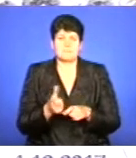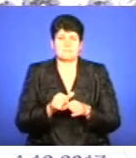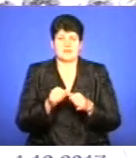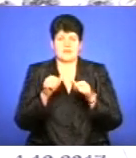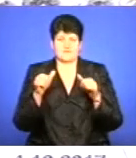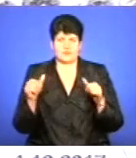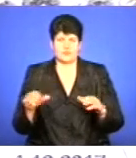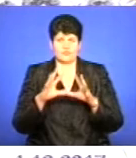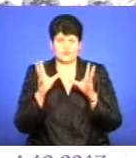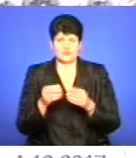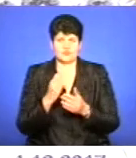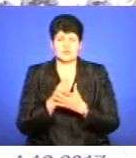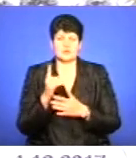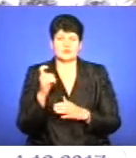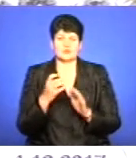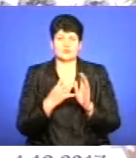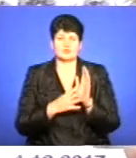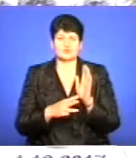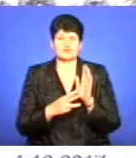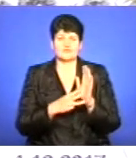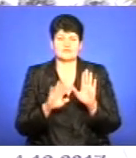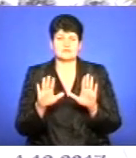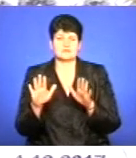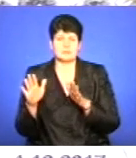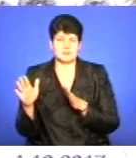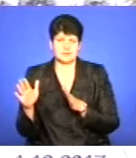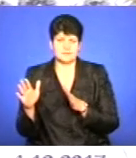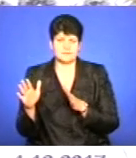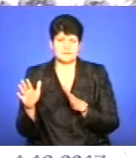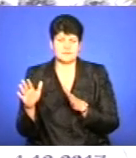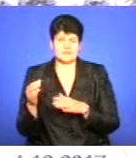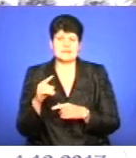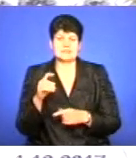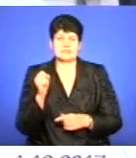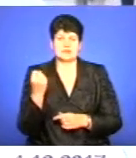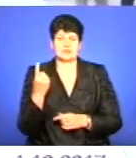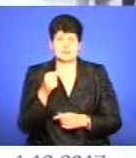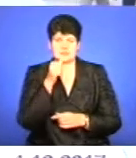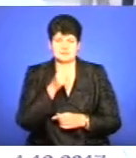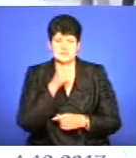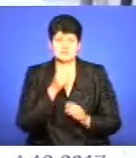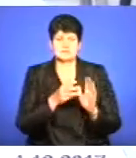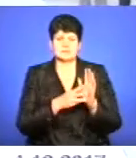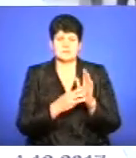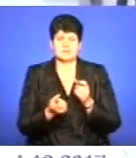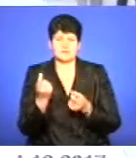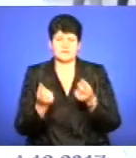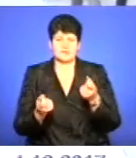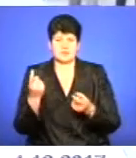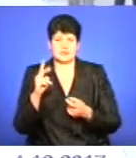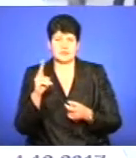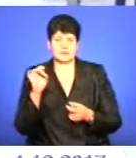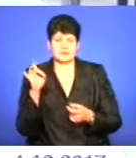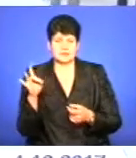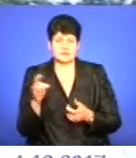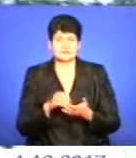у нас є вже 198 випадків за 11 місяців. Із 8 спалахів кору, які зафіксували цьогоріч